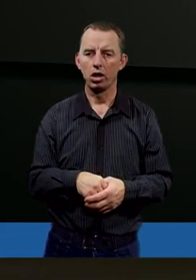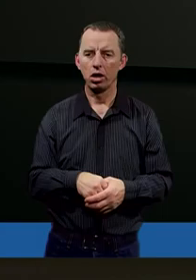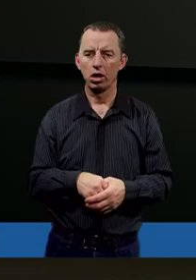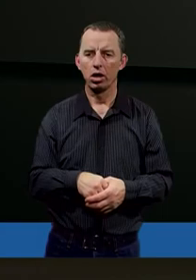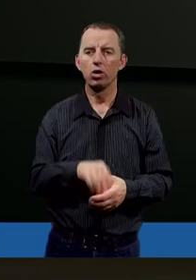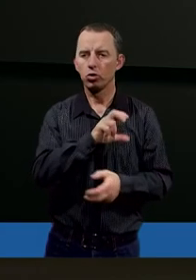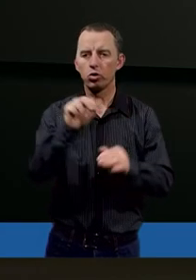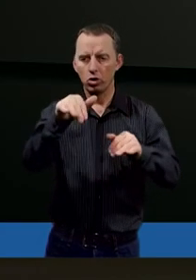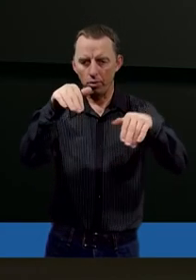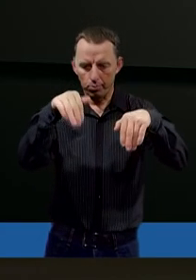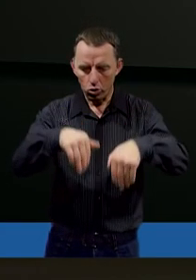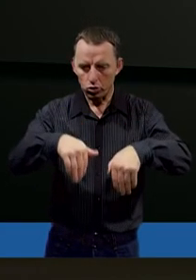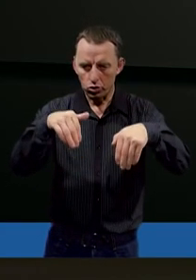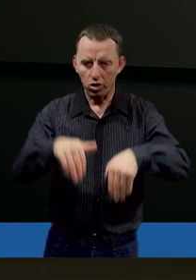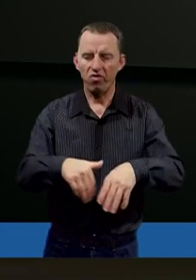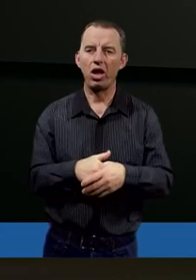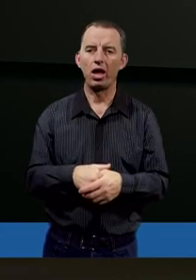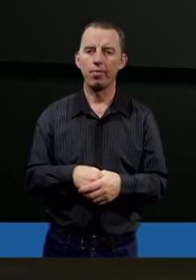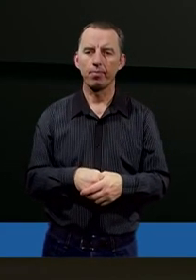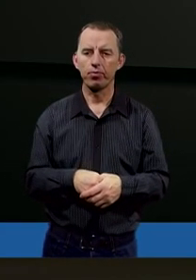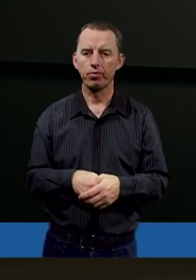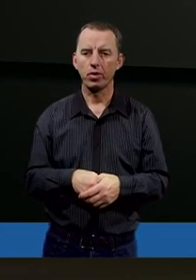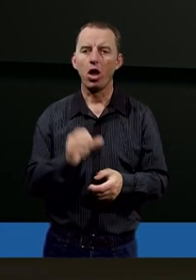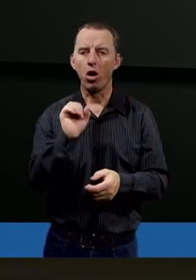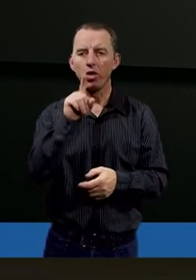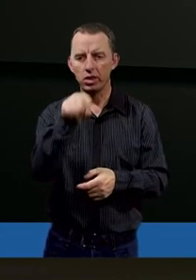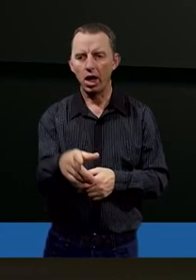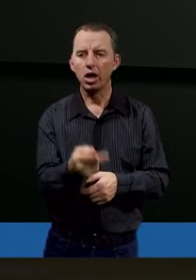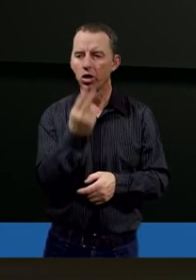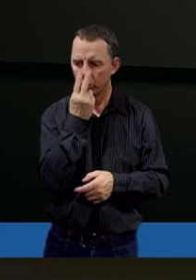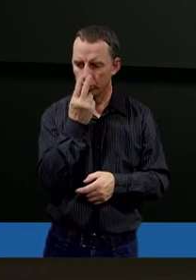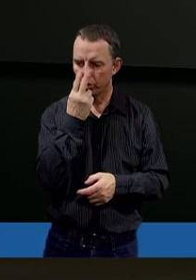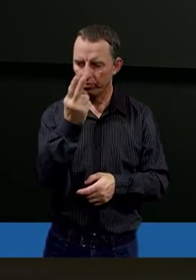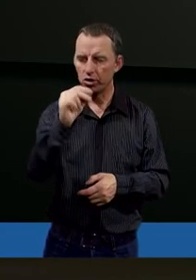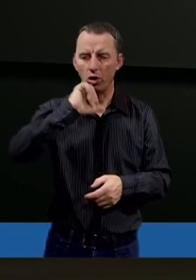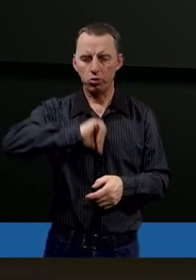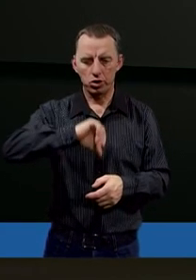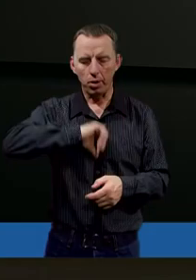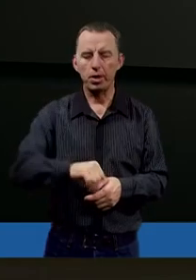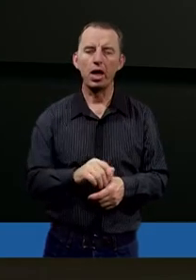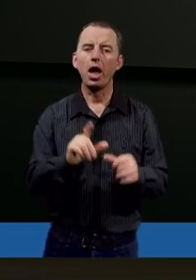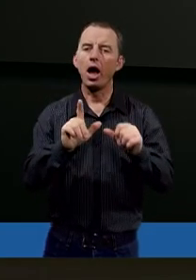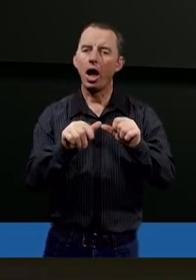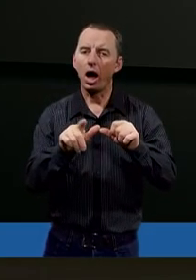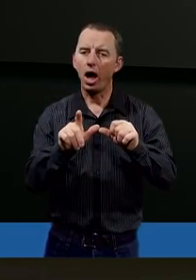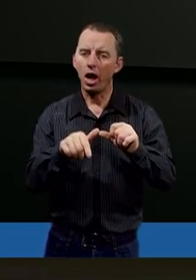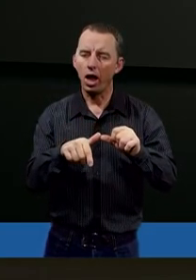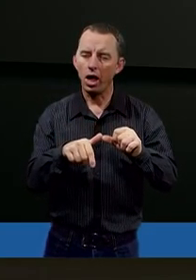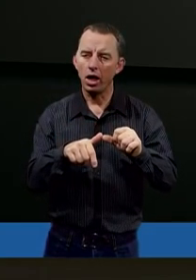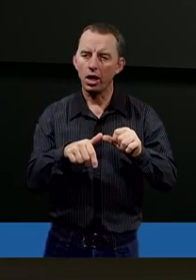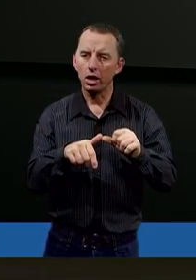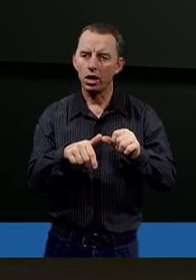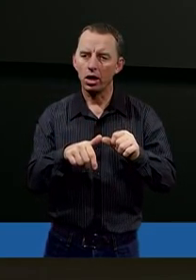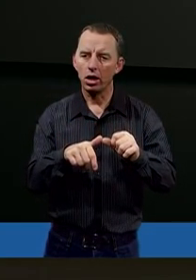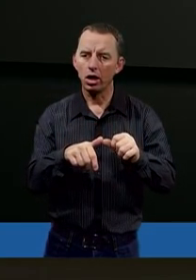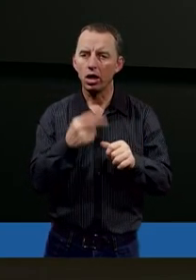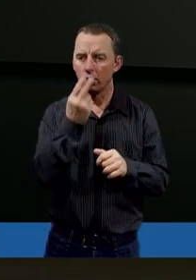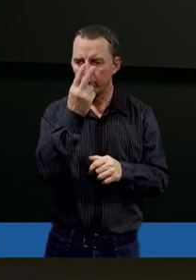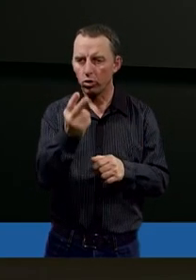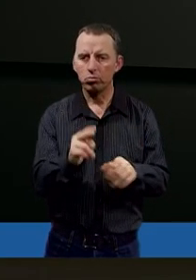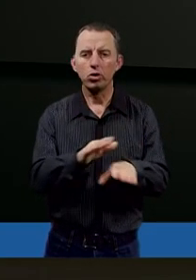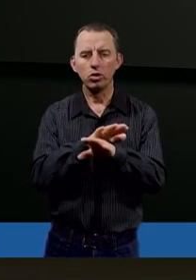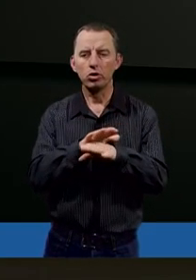Czy to możliwe? No bo on tak siebie widział, ale no tak spójrzmy szerzej